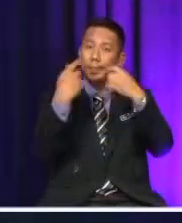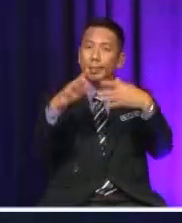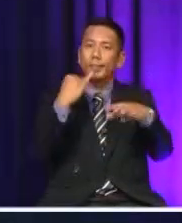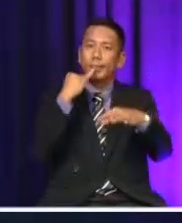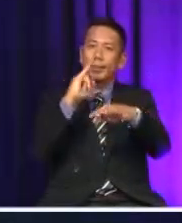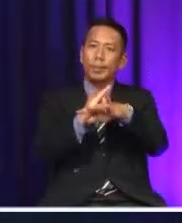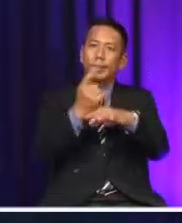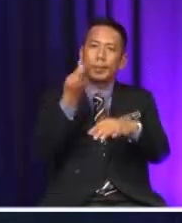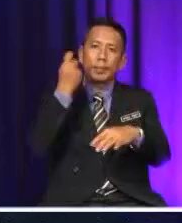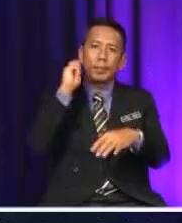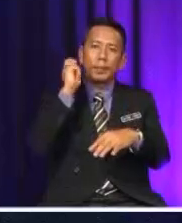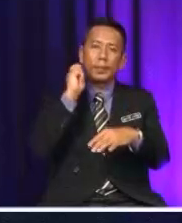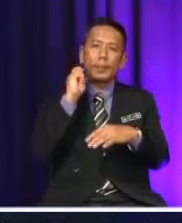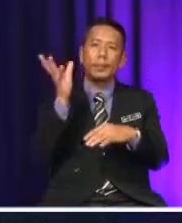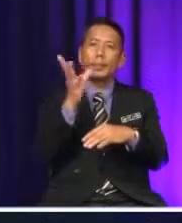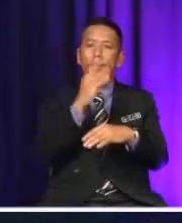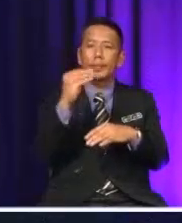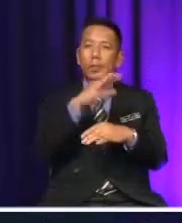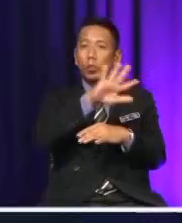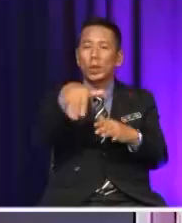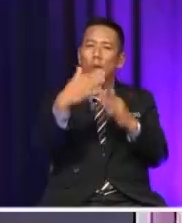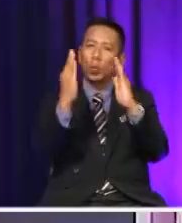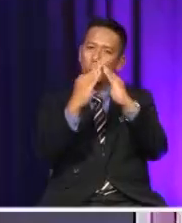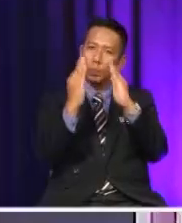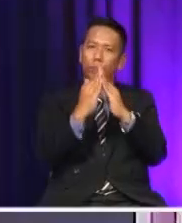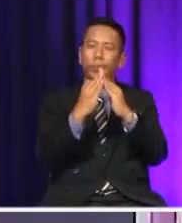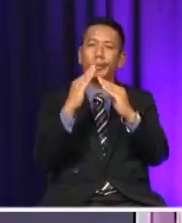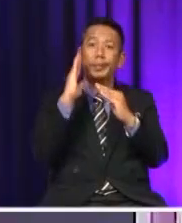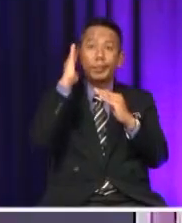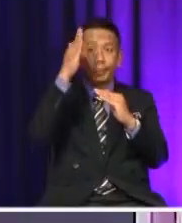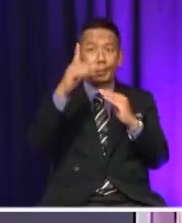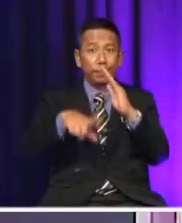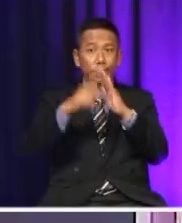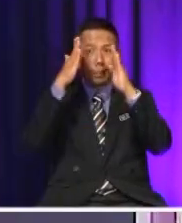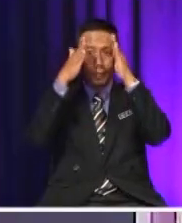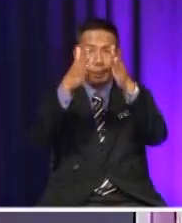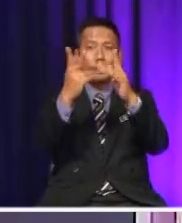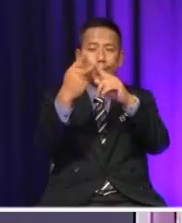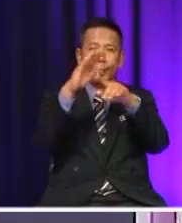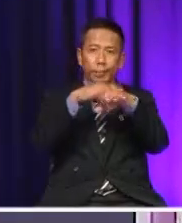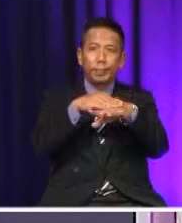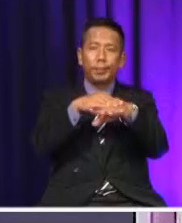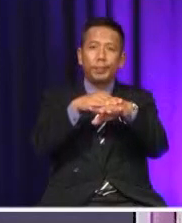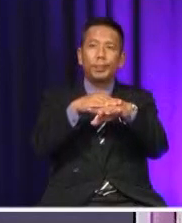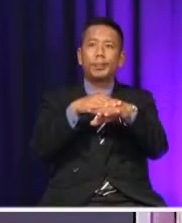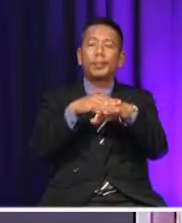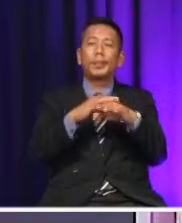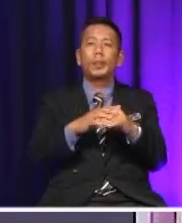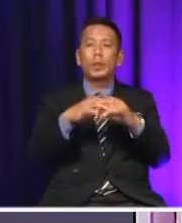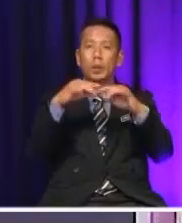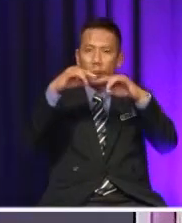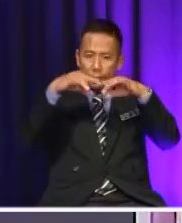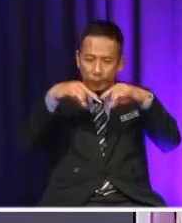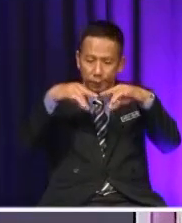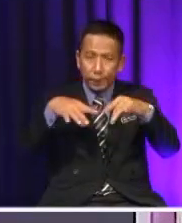janjikan seperti tadi dan juga sidang penonton Sekalian oke kali ini kita akan lebih berfokus pada peta Siran Amali yang telah murid-murid jalankannya